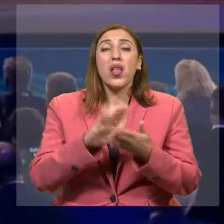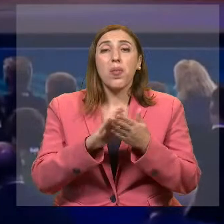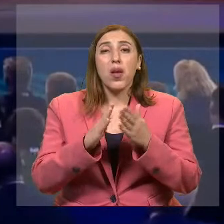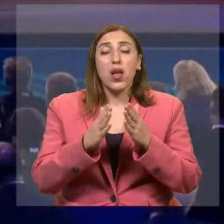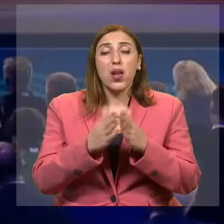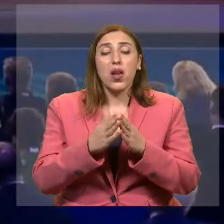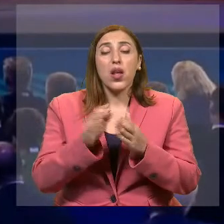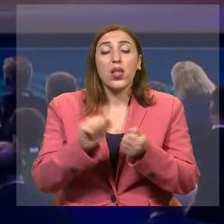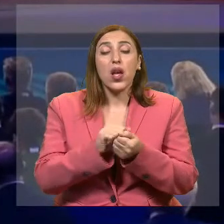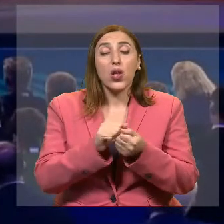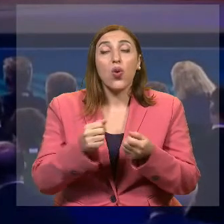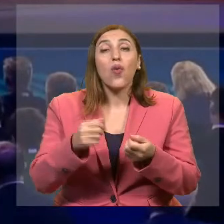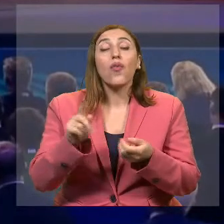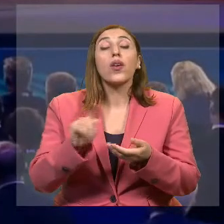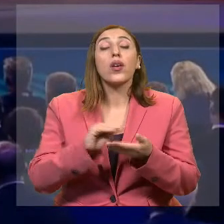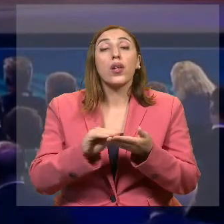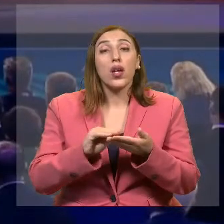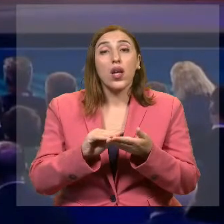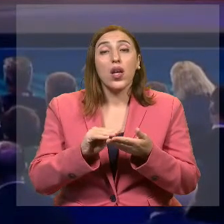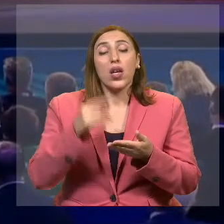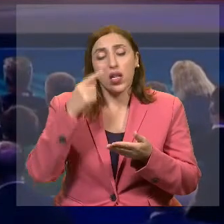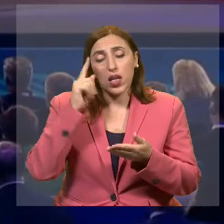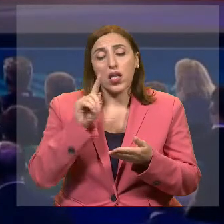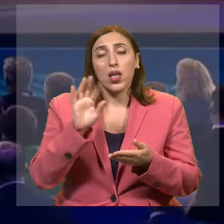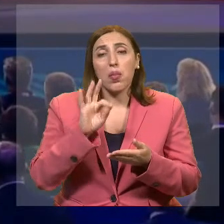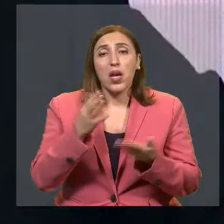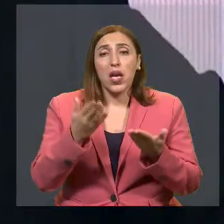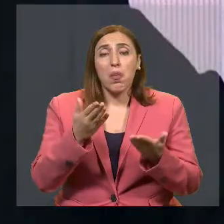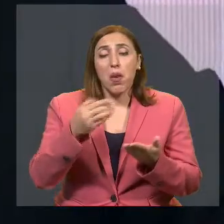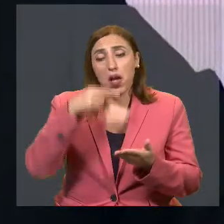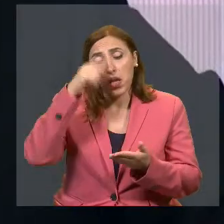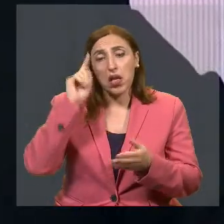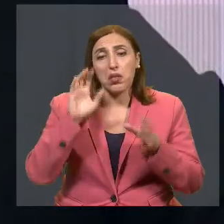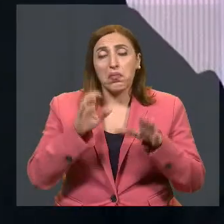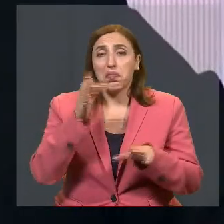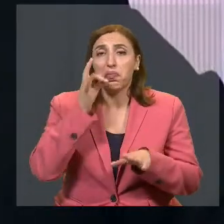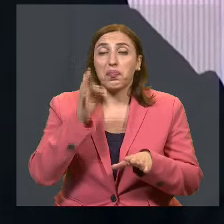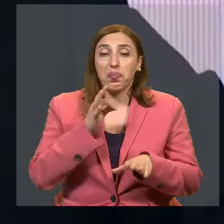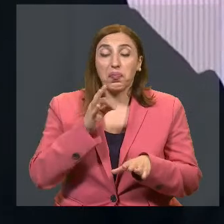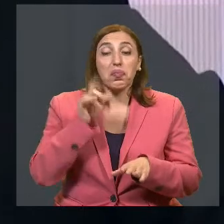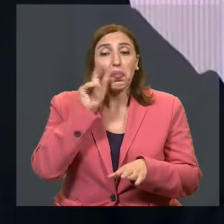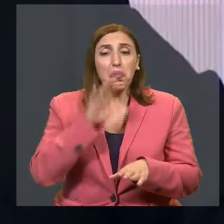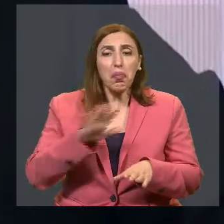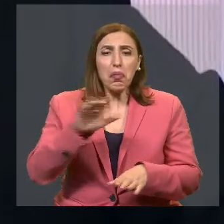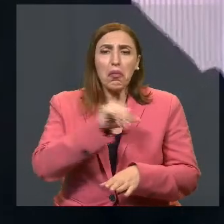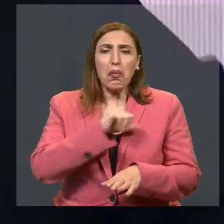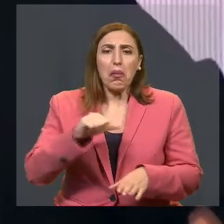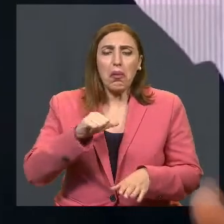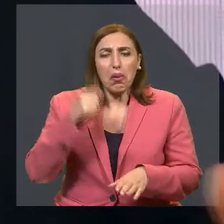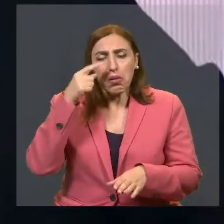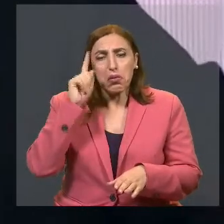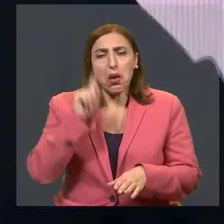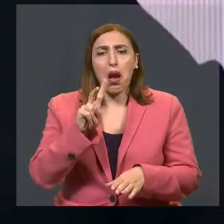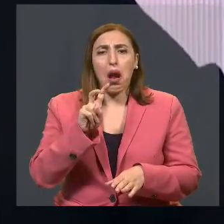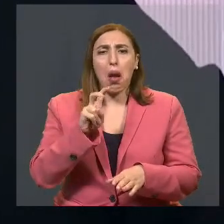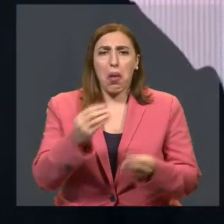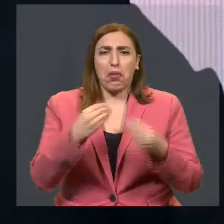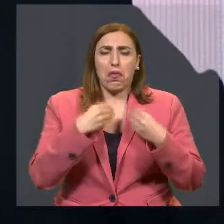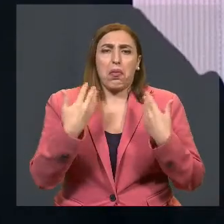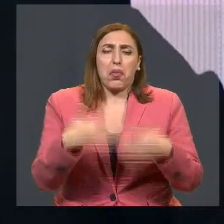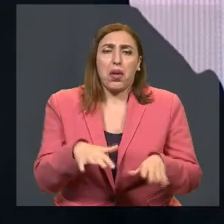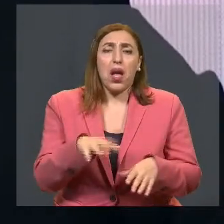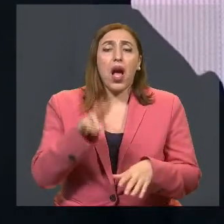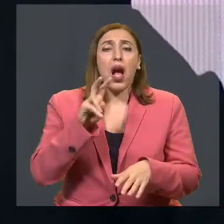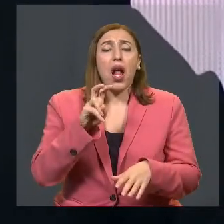թղթի վրա. Մենք գիտենք այս մասին։ Այժմ նախագահ Ալիևն ինձ ասում է. «Դուք գիտեք, որ Հայաստանը ճանաչել է, որ Ղարաբաղը մերն է, որ